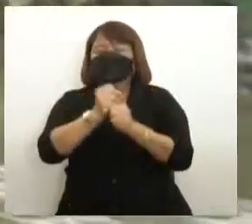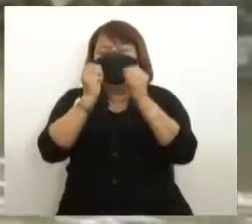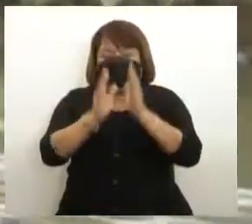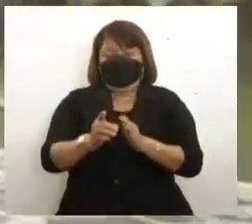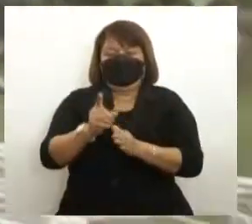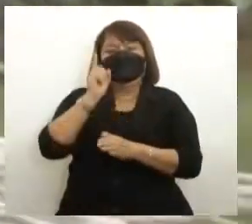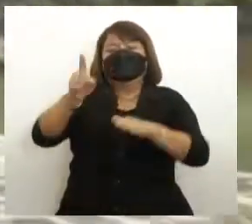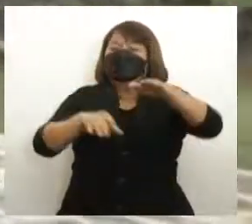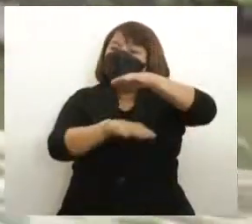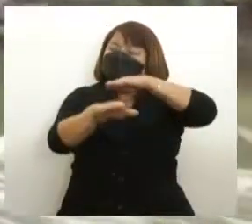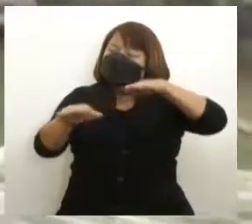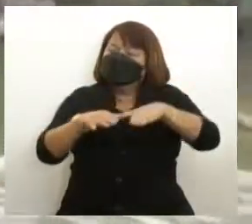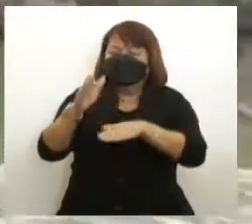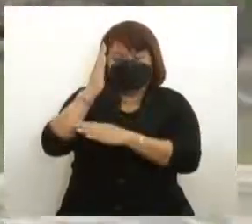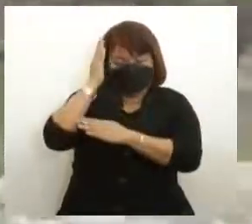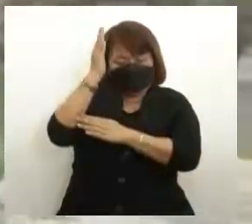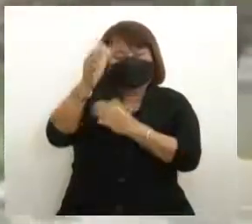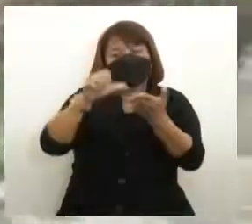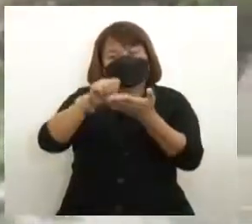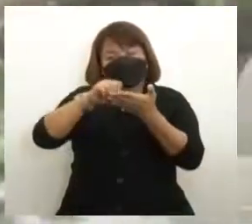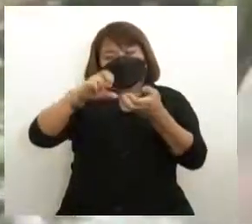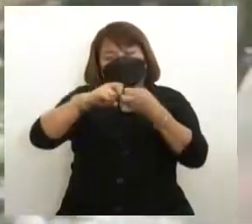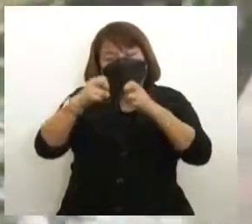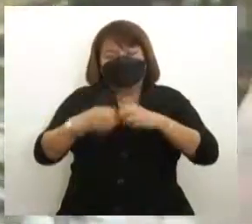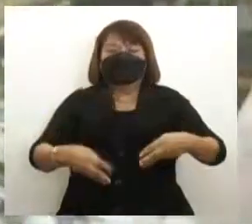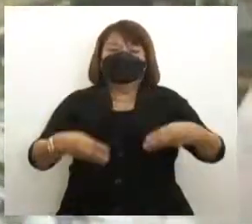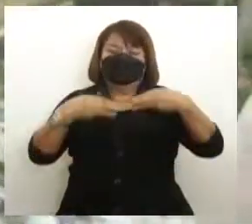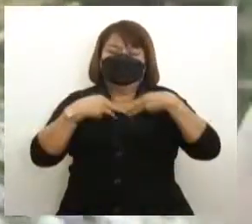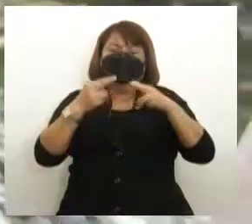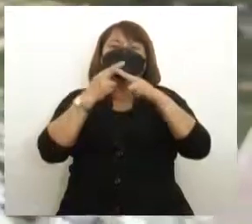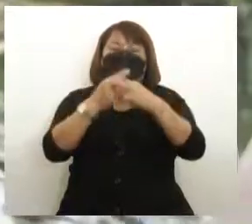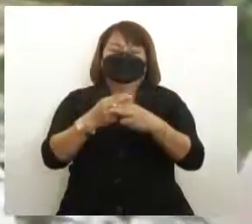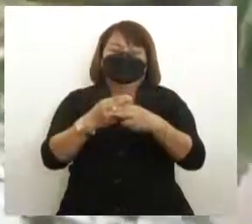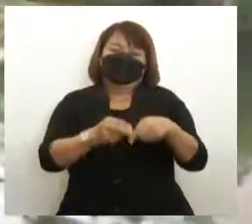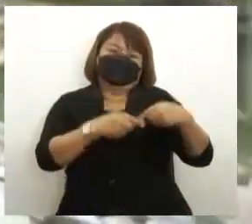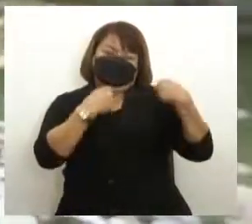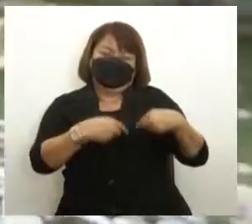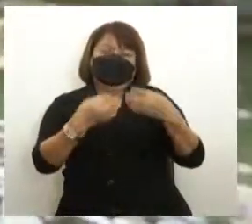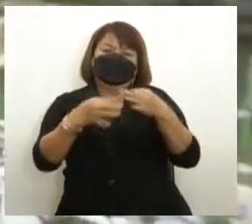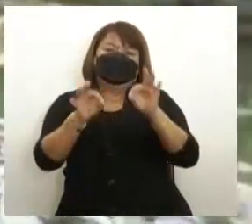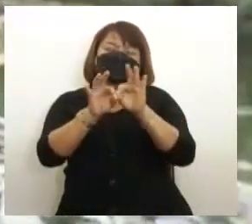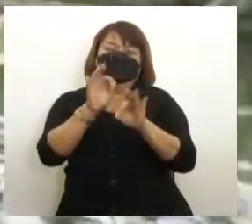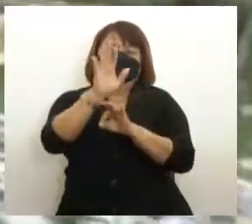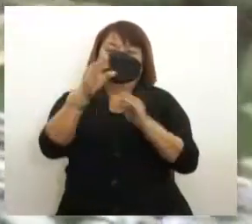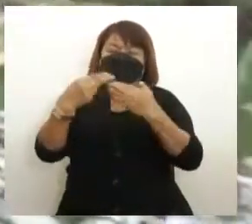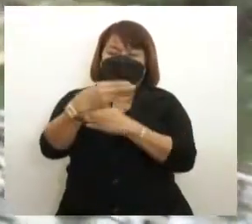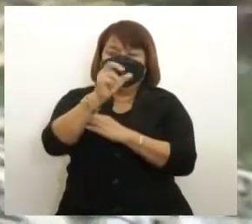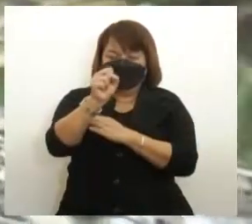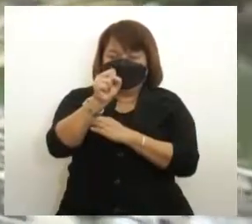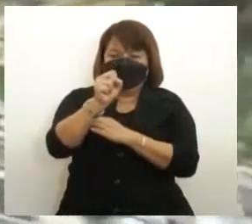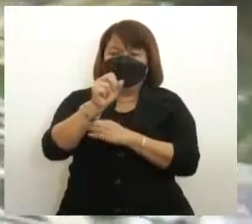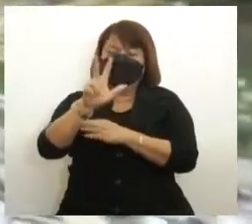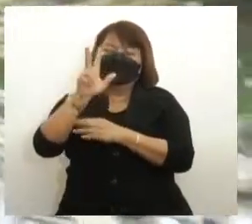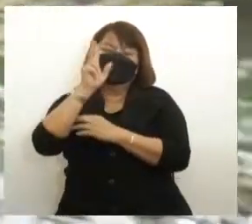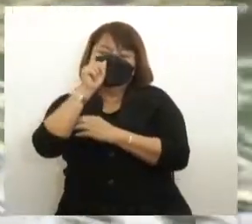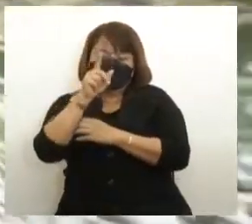านในการที่จะไปแก้ปัญหาชีวิตของเด็กเองนะครับหัวใจหลักของหลักสูตรนี้จะมีอยู่3ข้อหลักๆนะครับไม่ใช่ว่าเราจะส